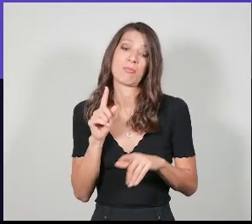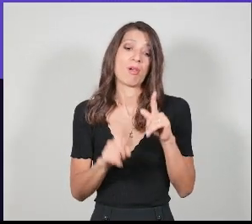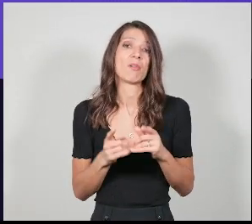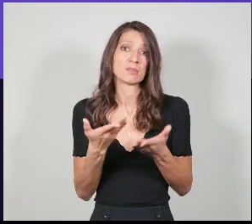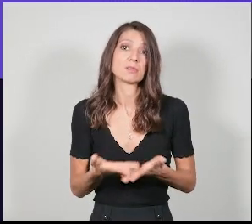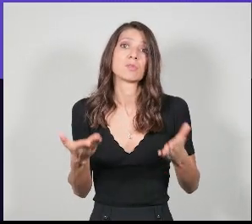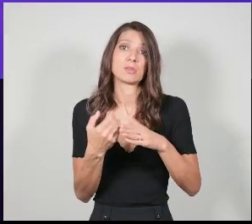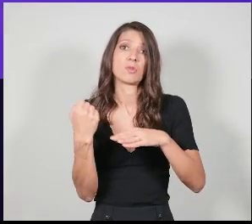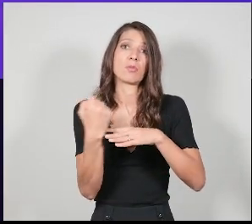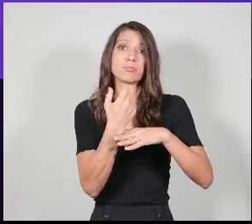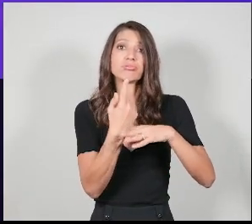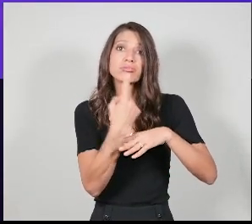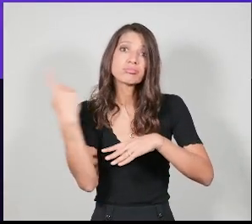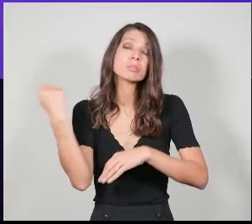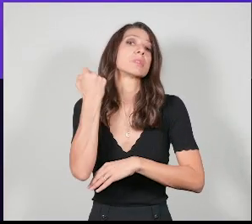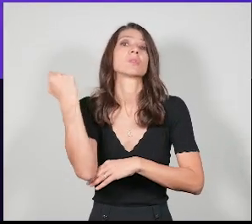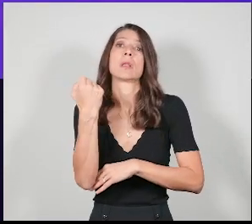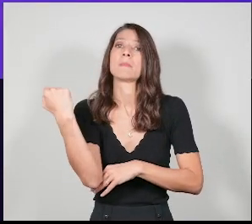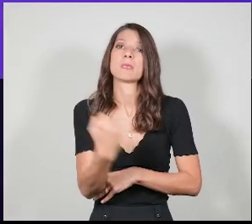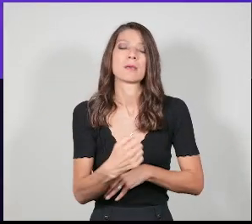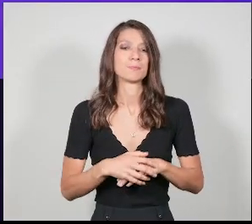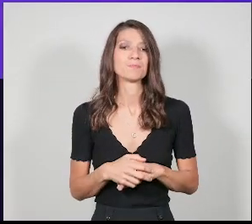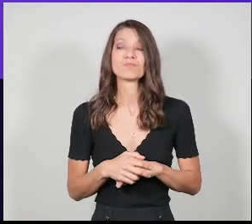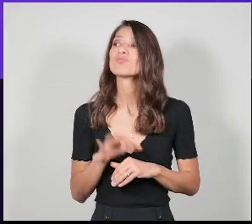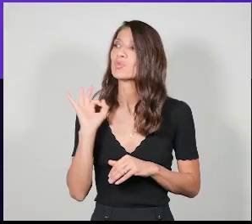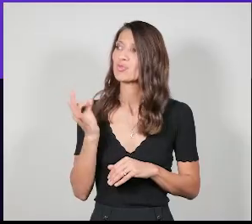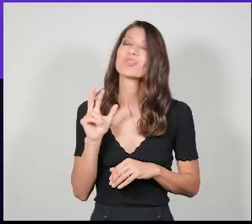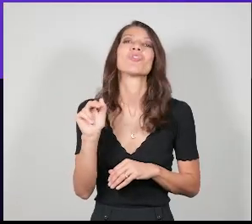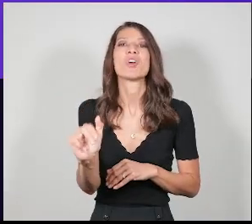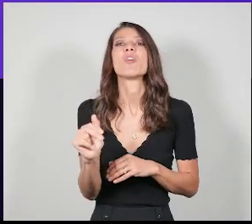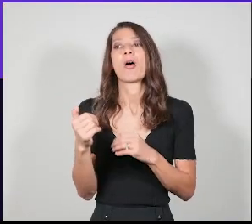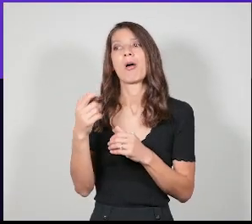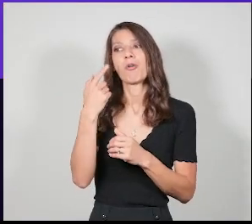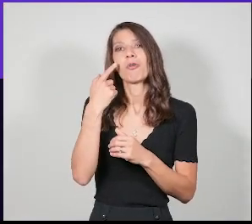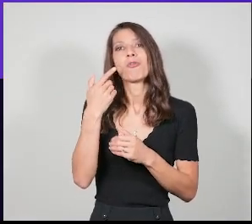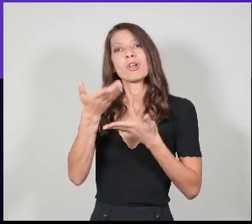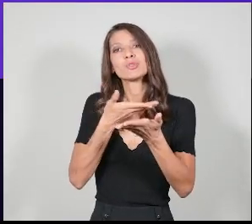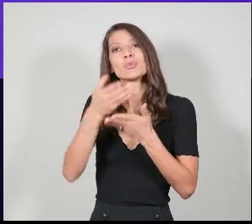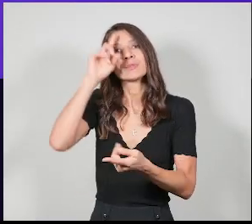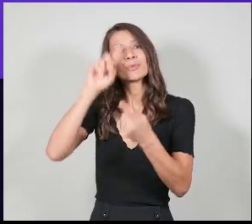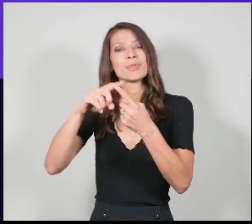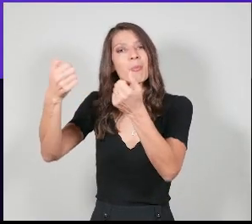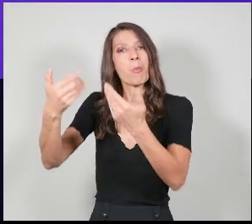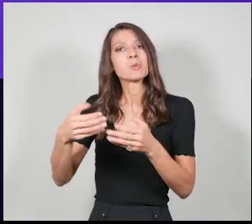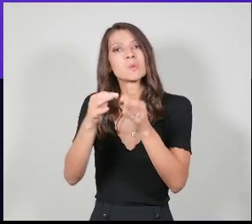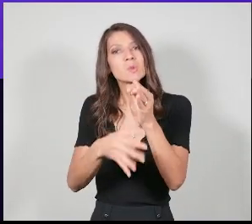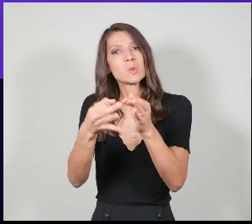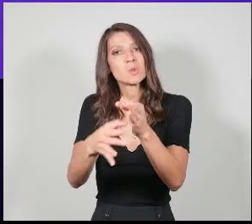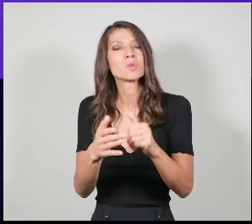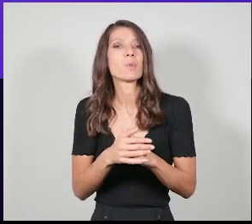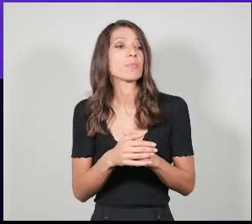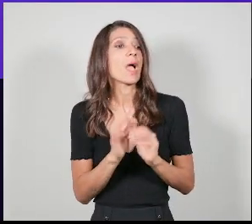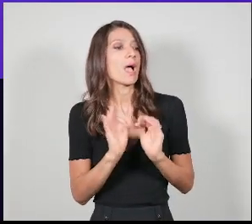grand isolement. On va voir justement les pistes que vous posez par rapport à ça. Je reviens sur le champ du handicap avec vous, Magali. Je disais